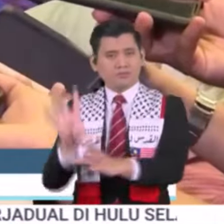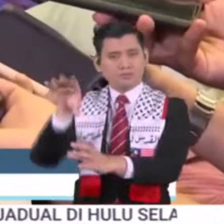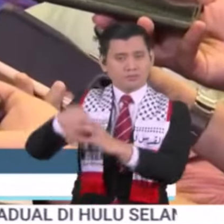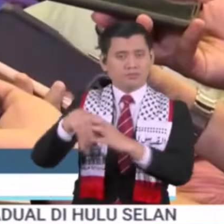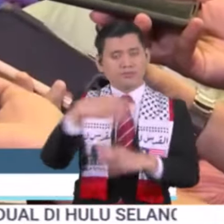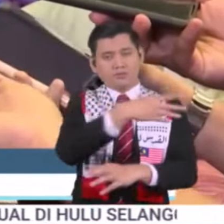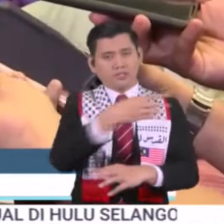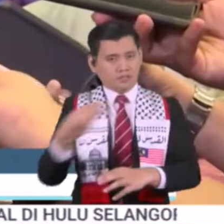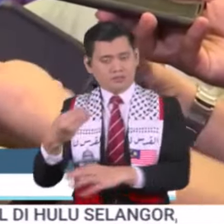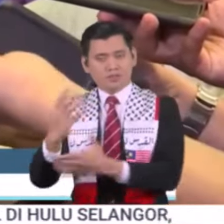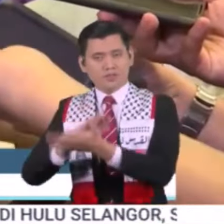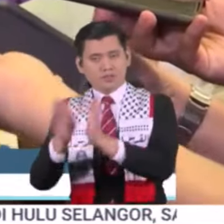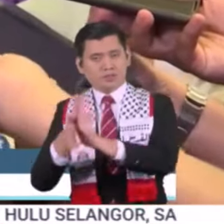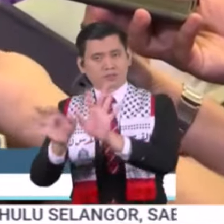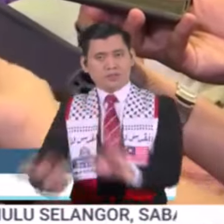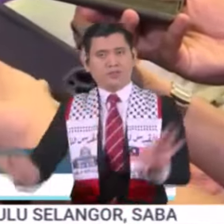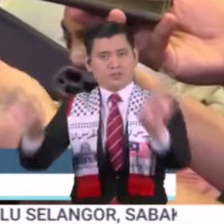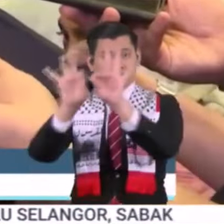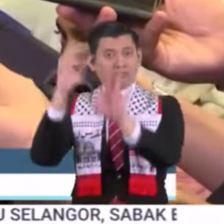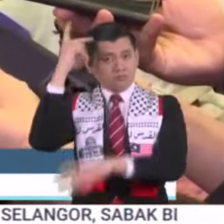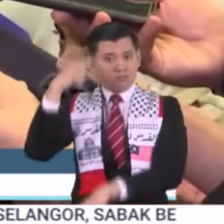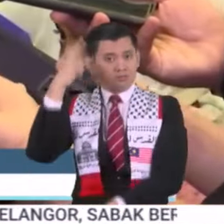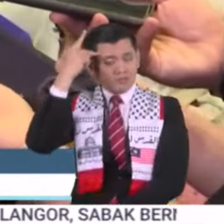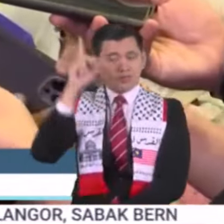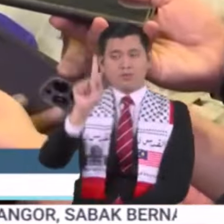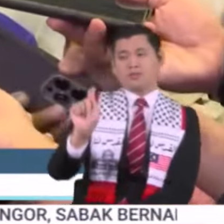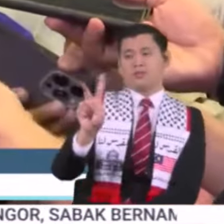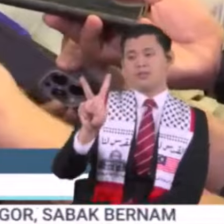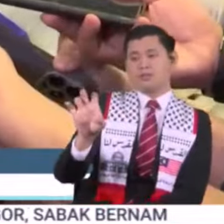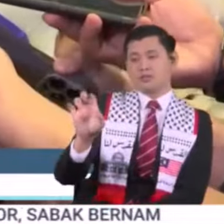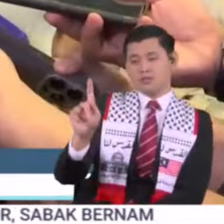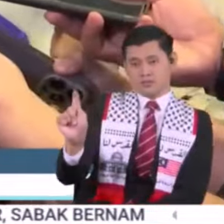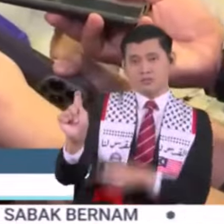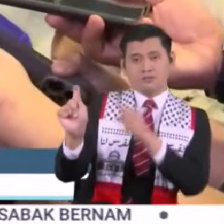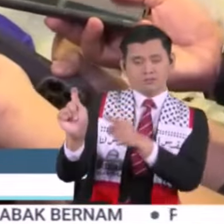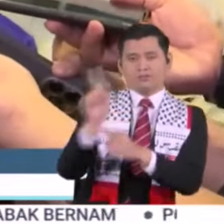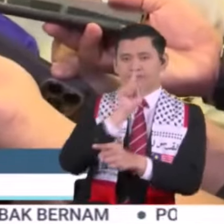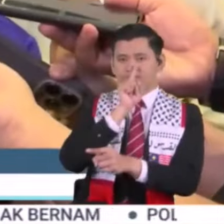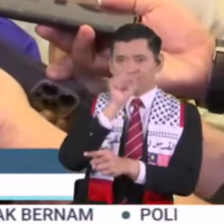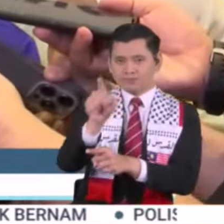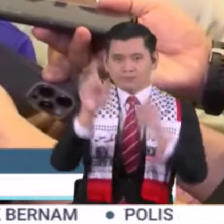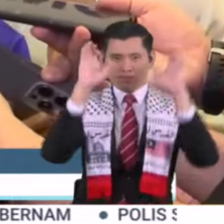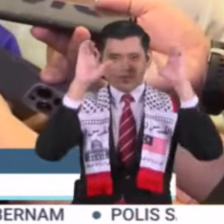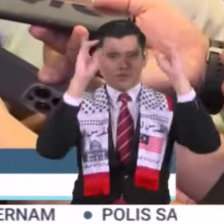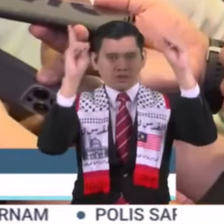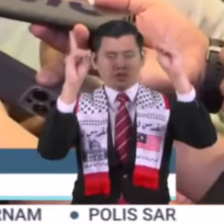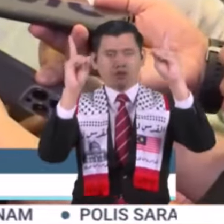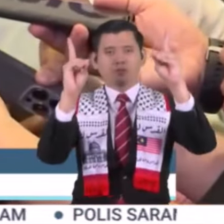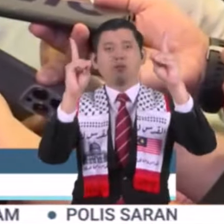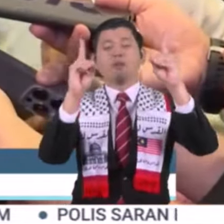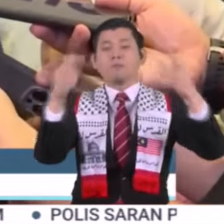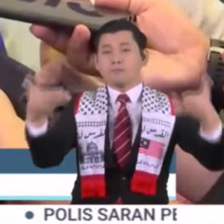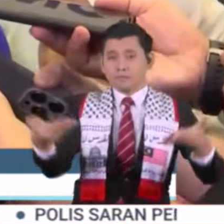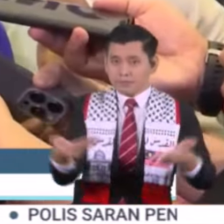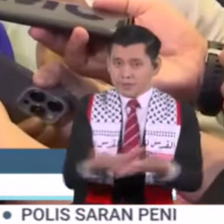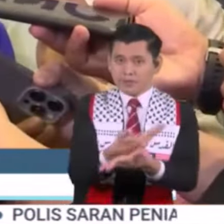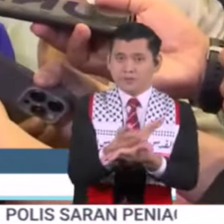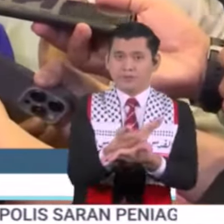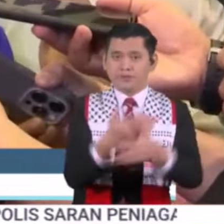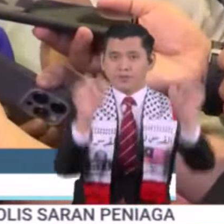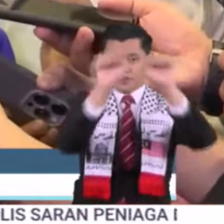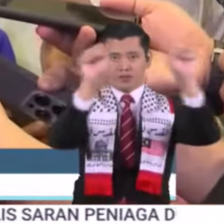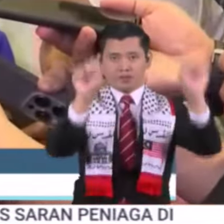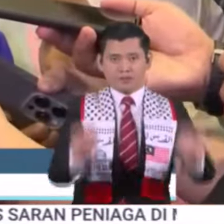warna-warna politik. Kita merasakan Tvet adalah merupakan satu ekosistem pendidikan yang baru di mana kita